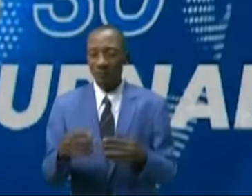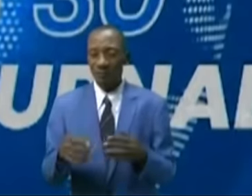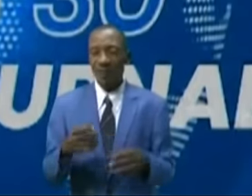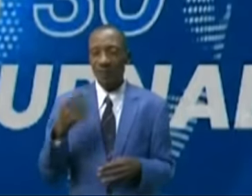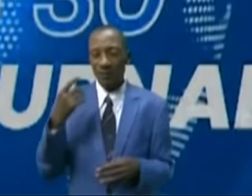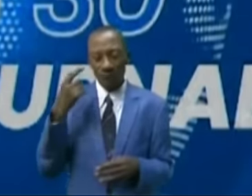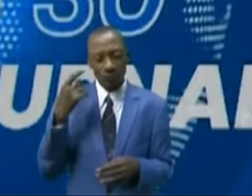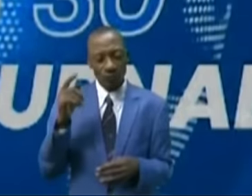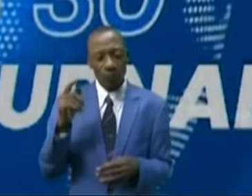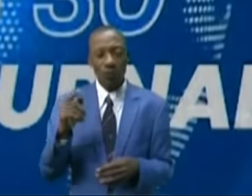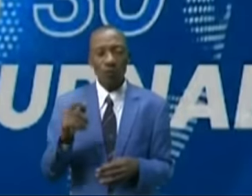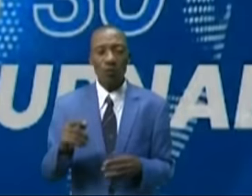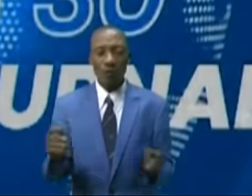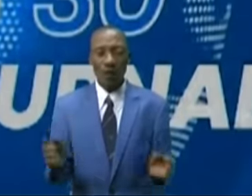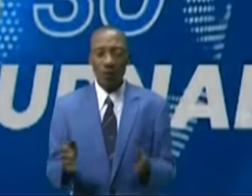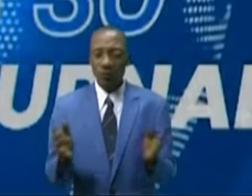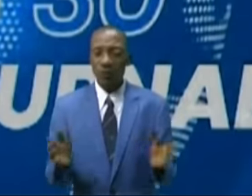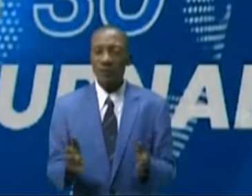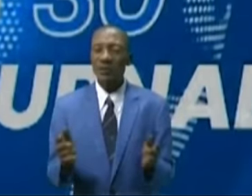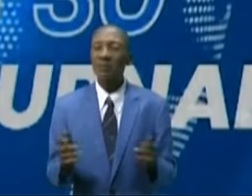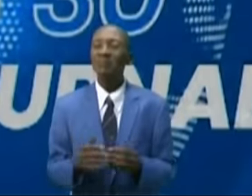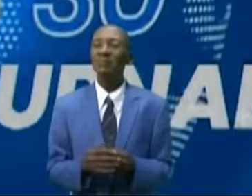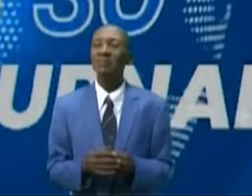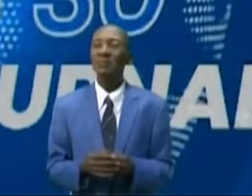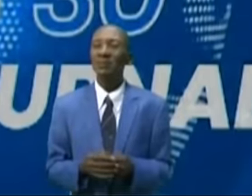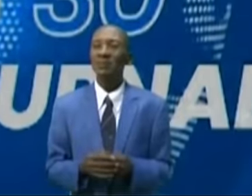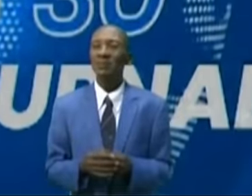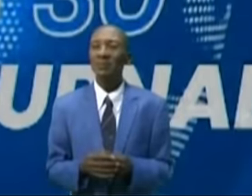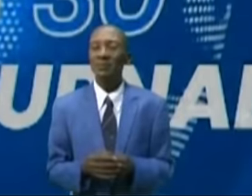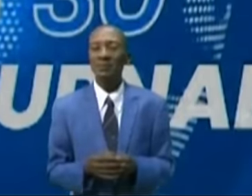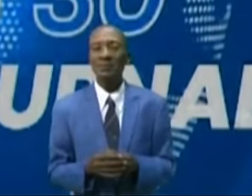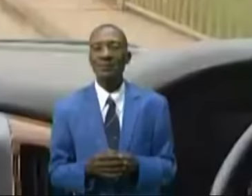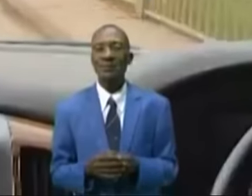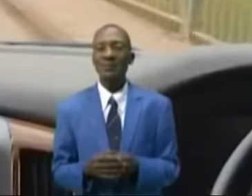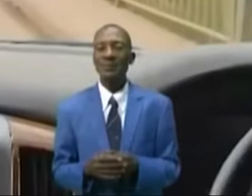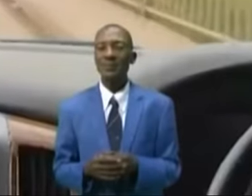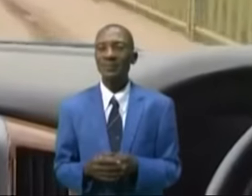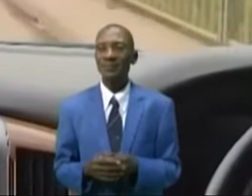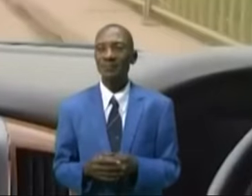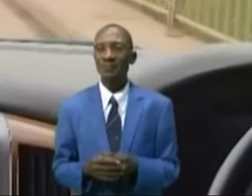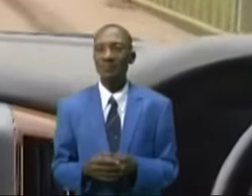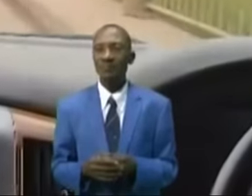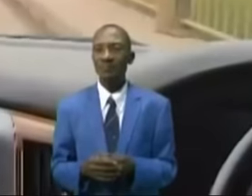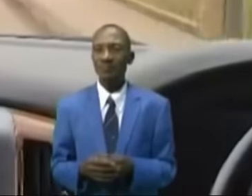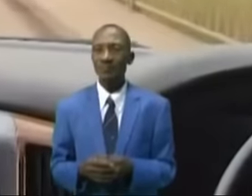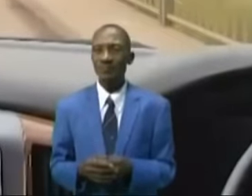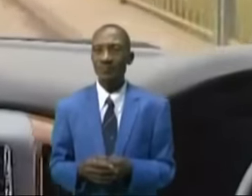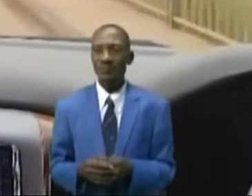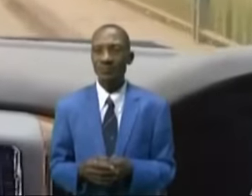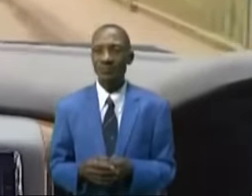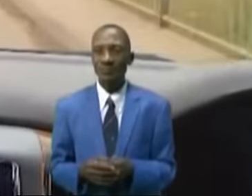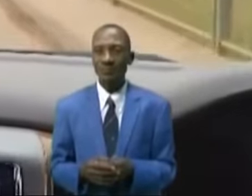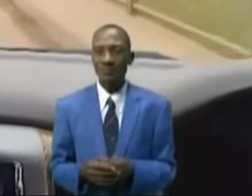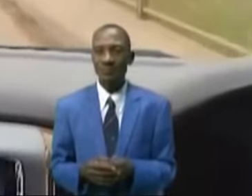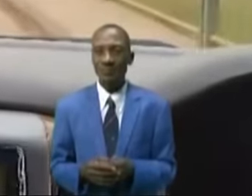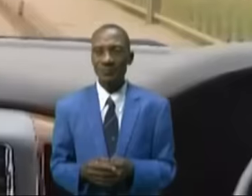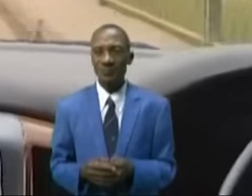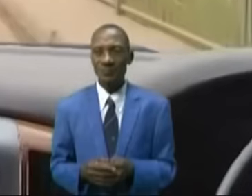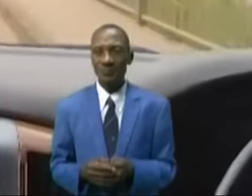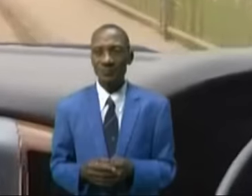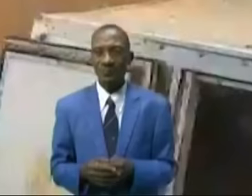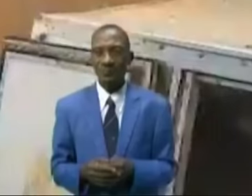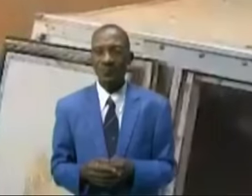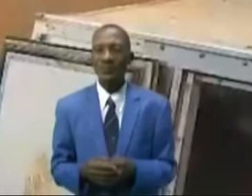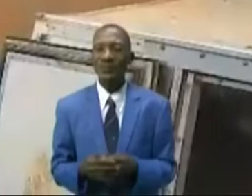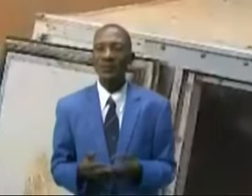à 30 km de la ville de Kolwezi. Suivez. Le pont Lualaba jeté sur la rivière du même